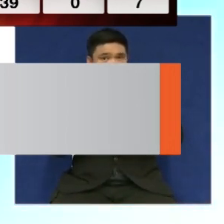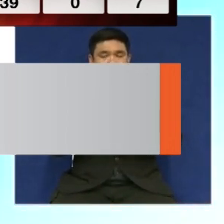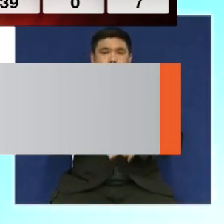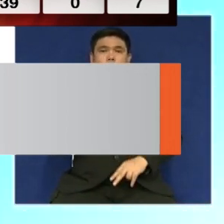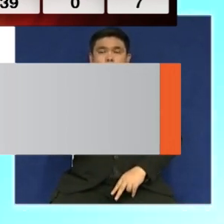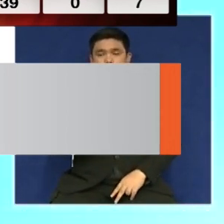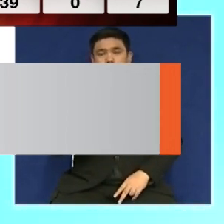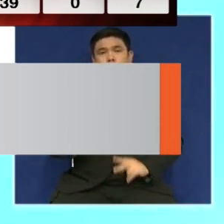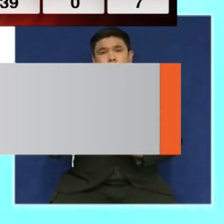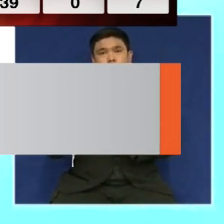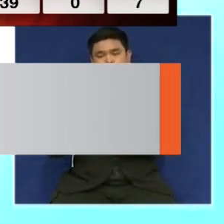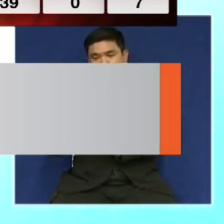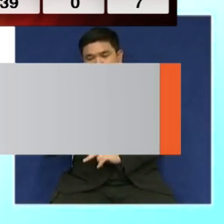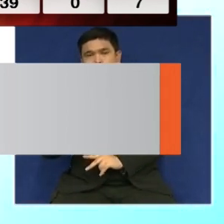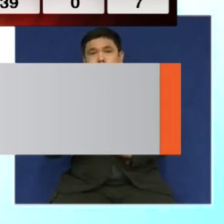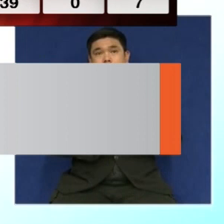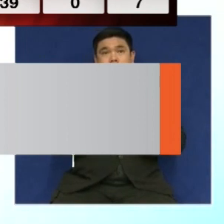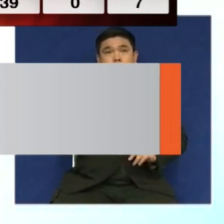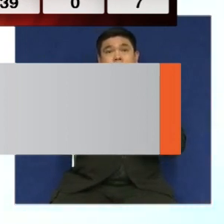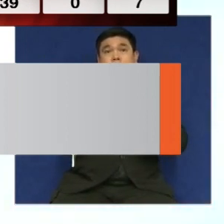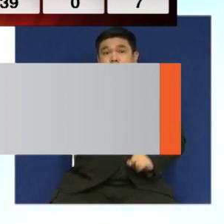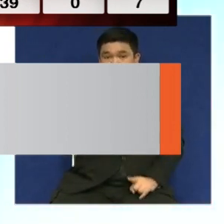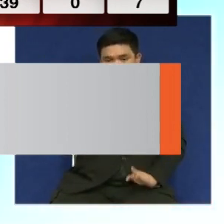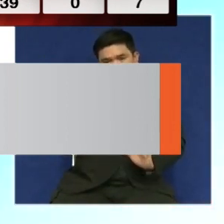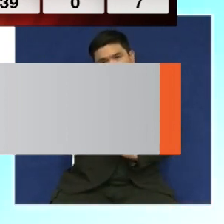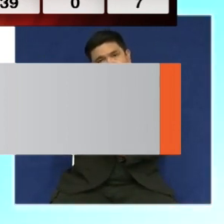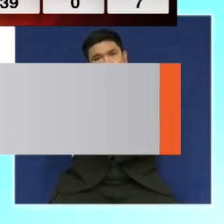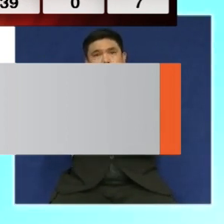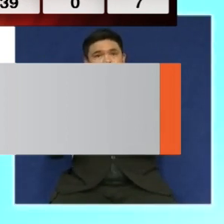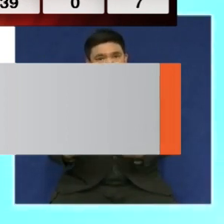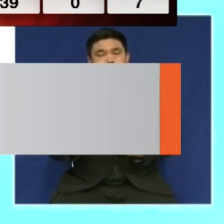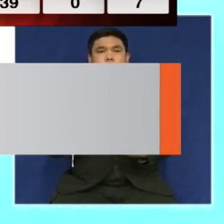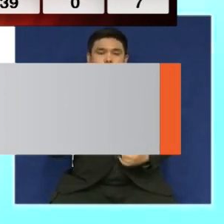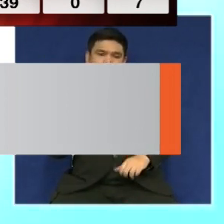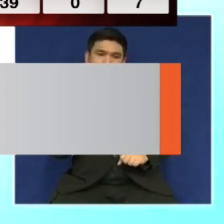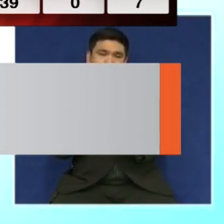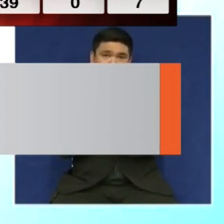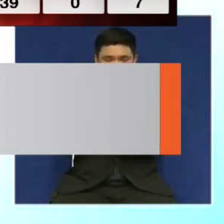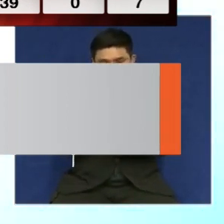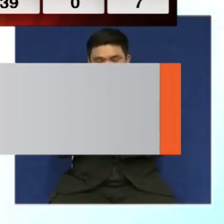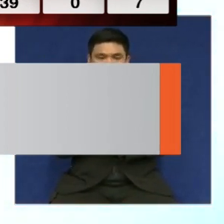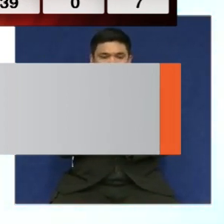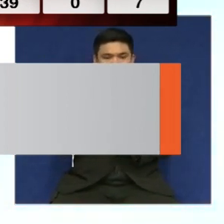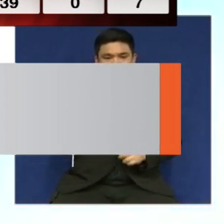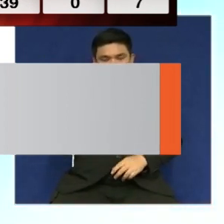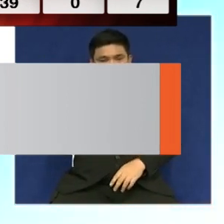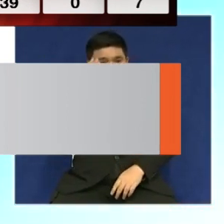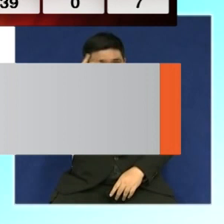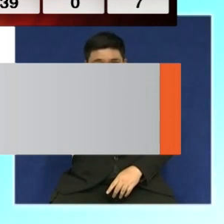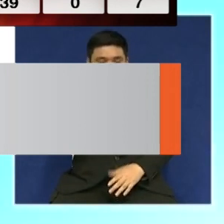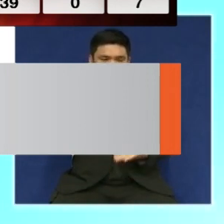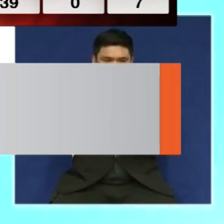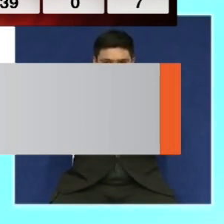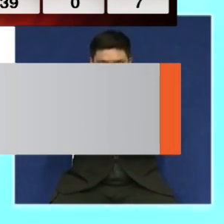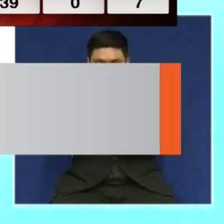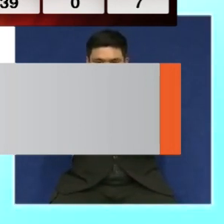คที่รวดเร็วนะครับเริ่มตั้งแต่เมื่อวันที่17จนทั้งถึงขนาดนี้เนี่ยทำให้เราสามารถที่จะทราบขอบเขตของปัญหาแล้วก็ขนา